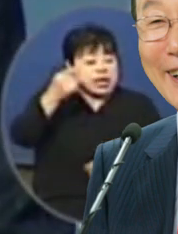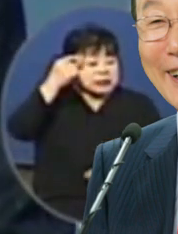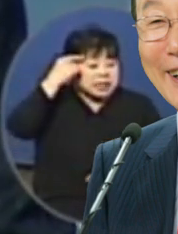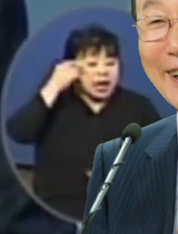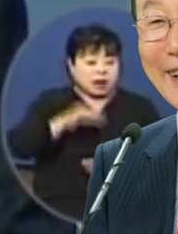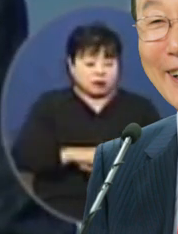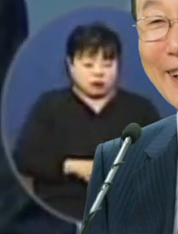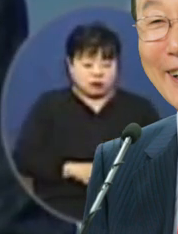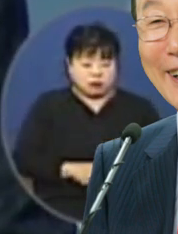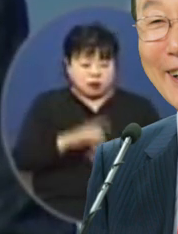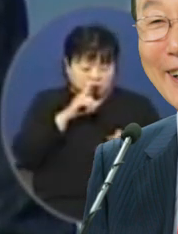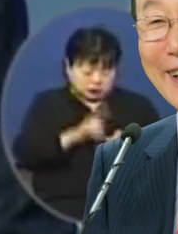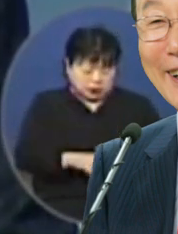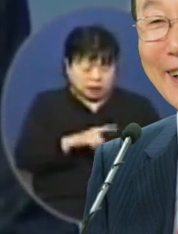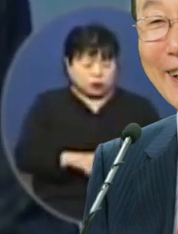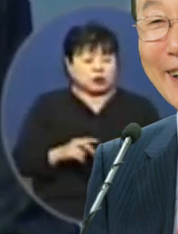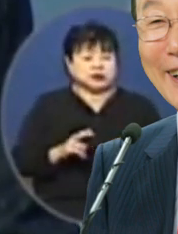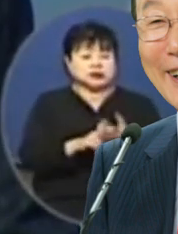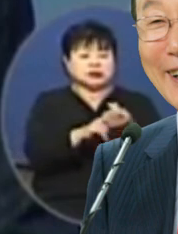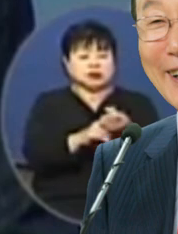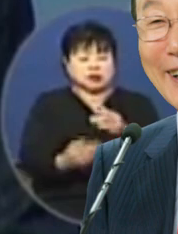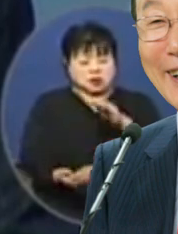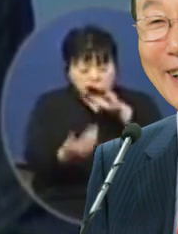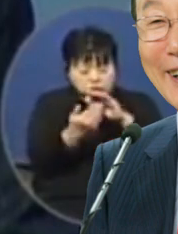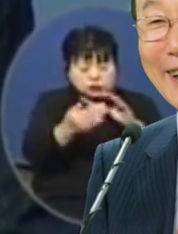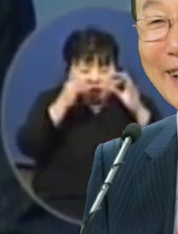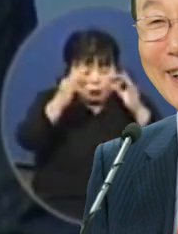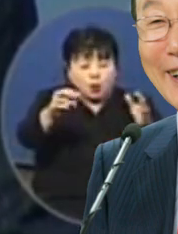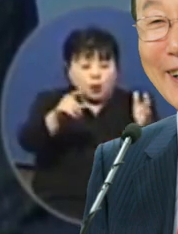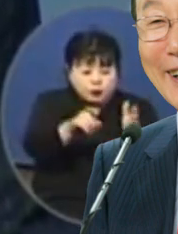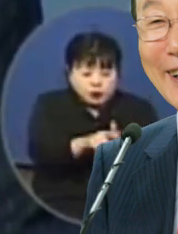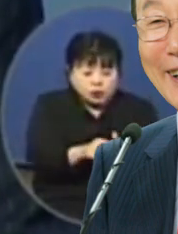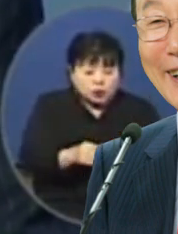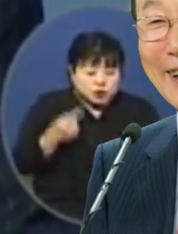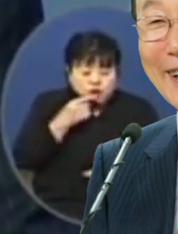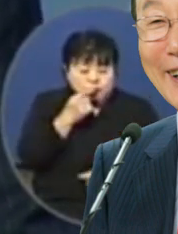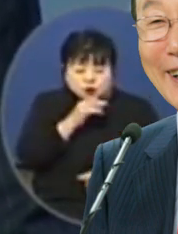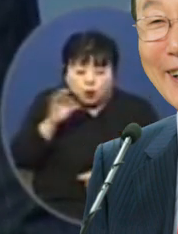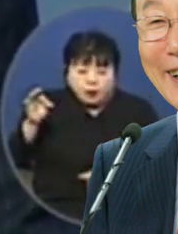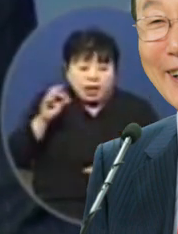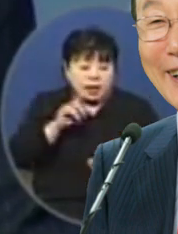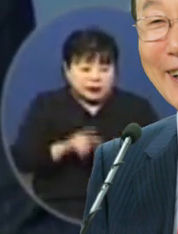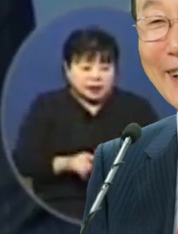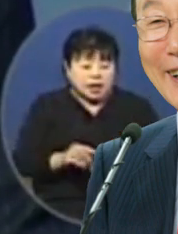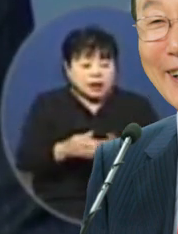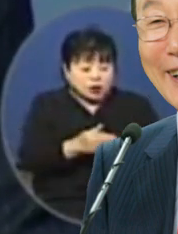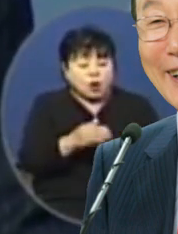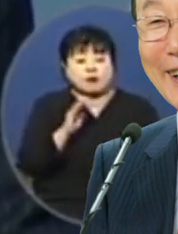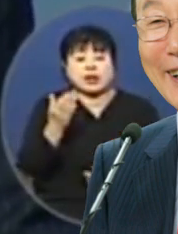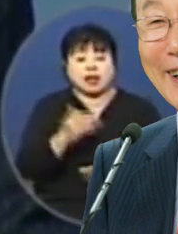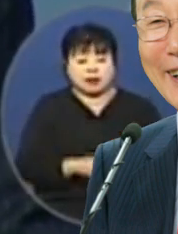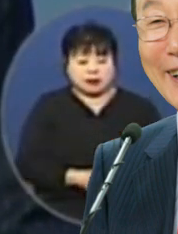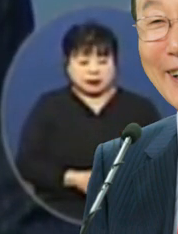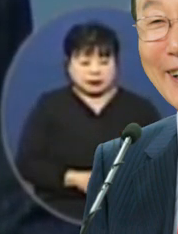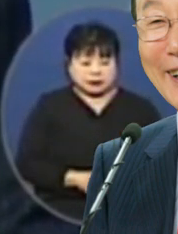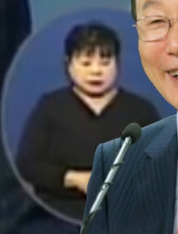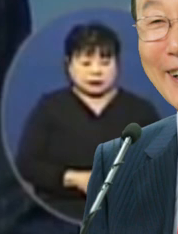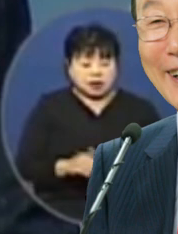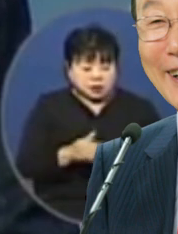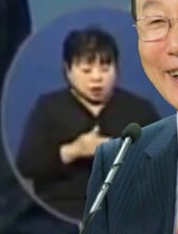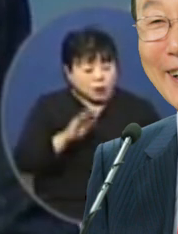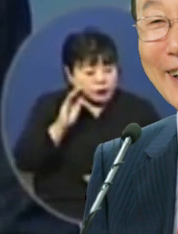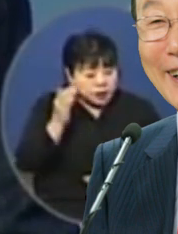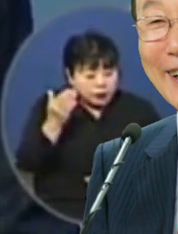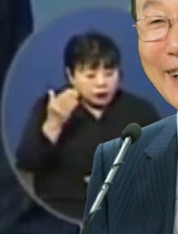생각하고 그것이 기적적으로 이루어진 것을 보고 믿고 입술로 고백하면 체험이 되는 것입니다. 체험이